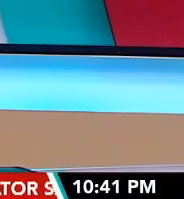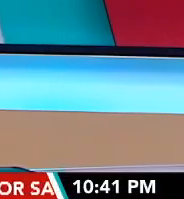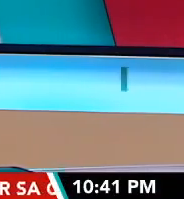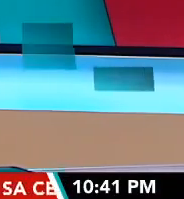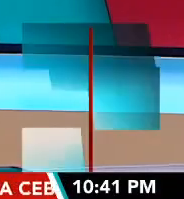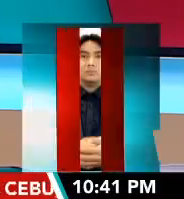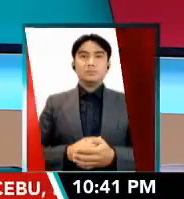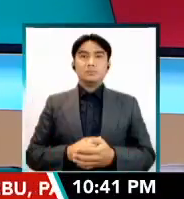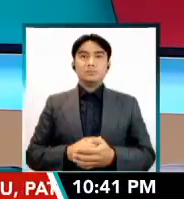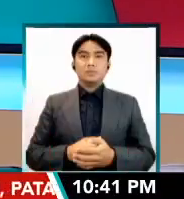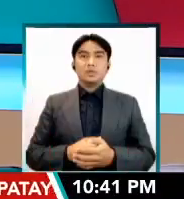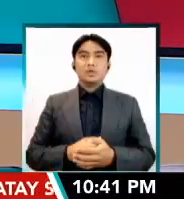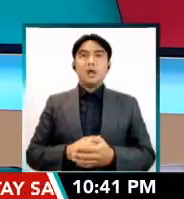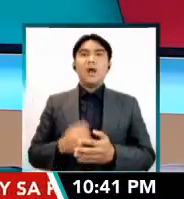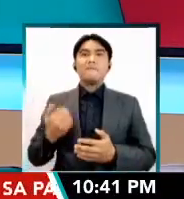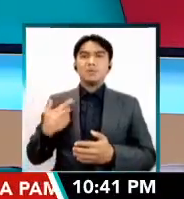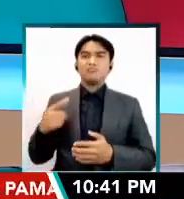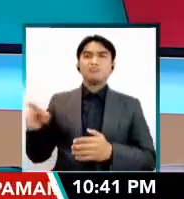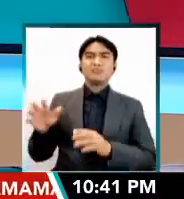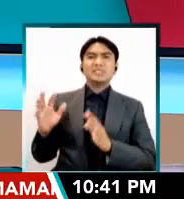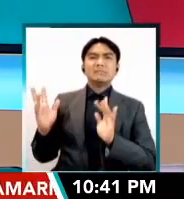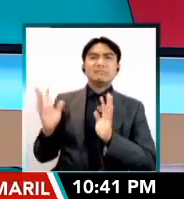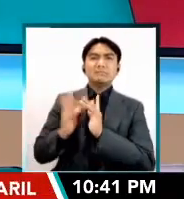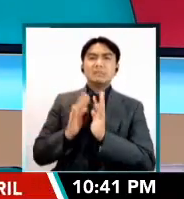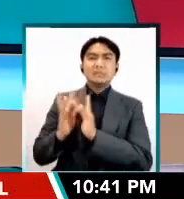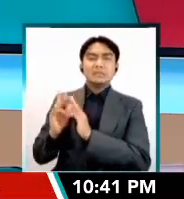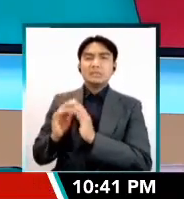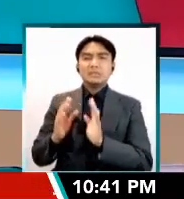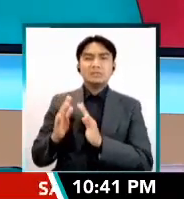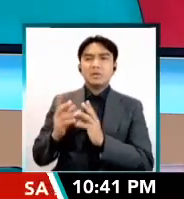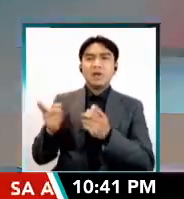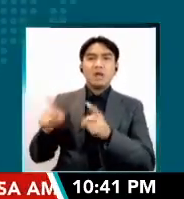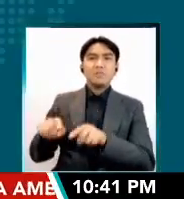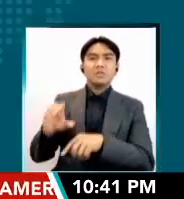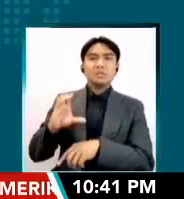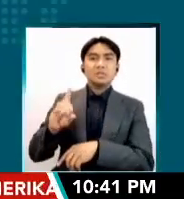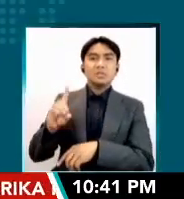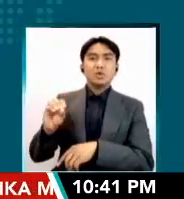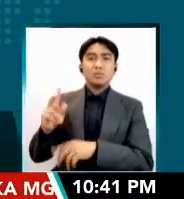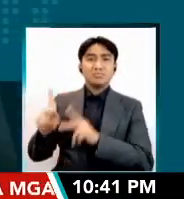Nagkagulo sa isang vaccination site sa Cagayan de Oro City.